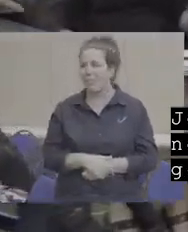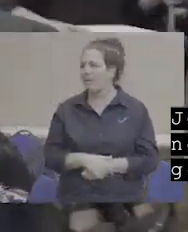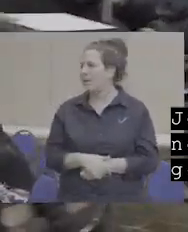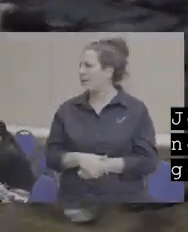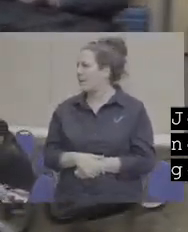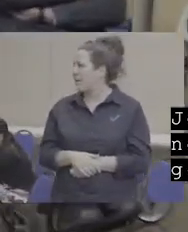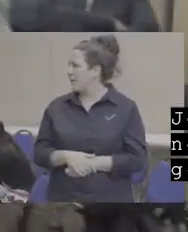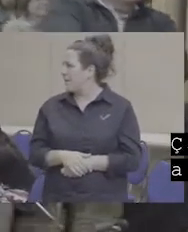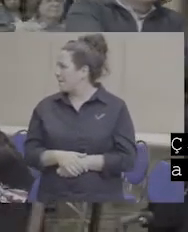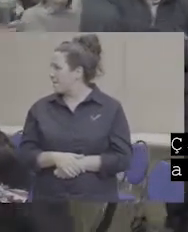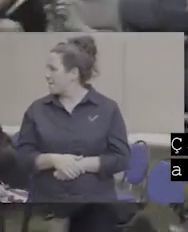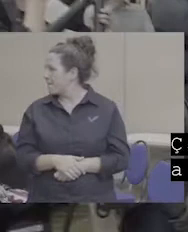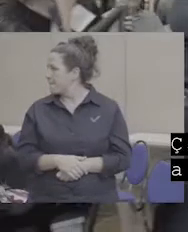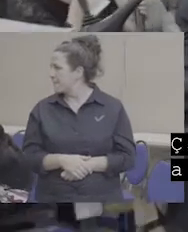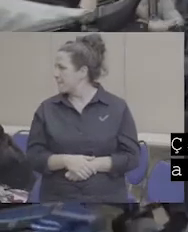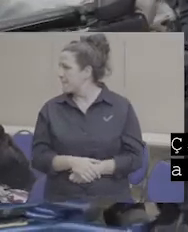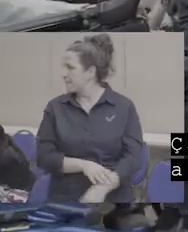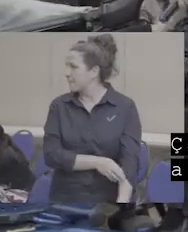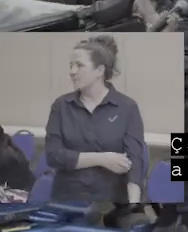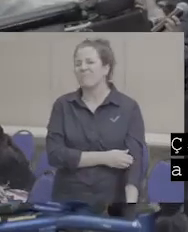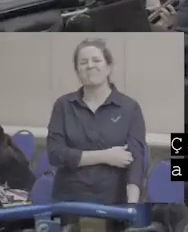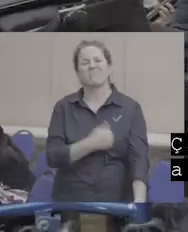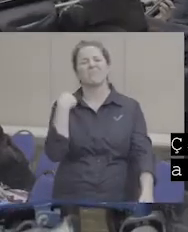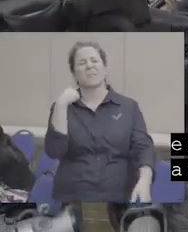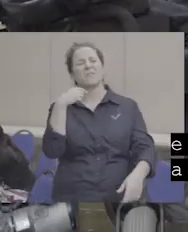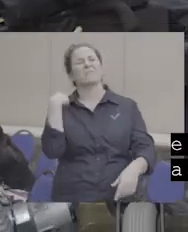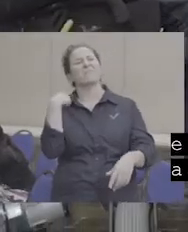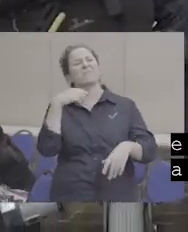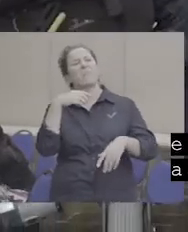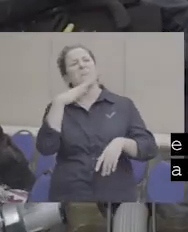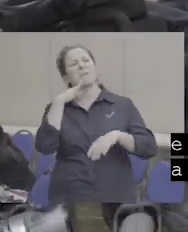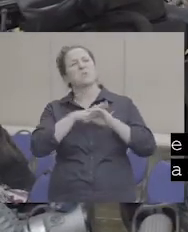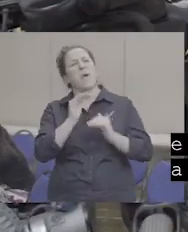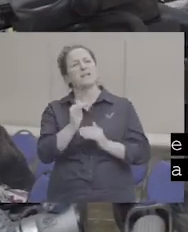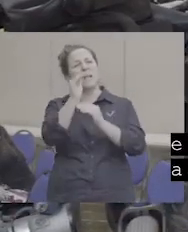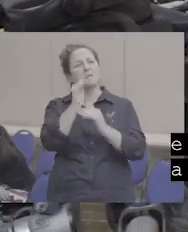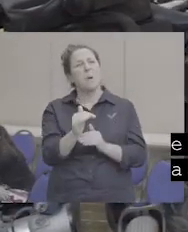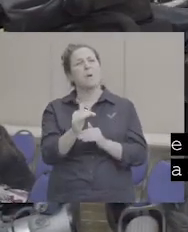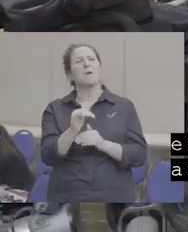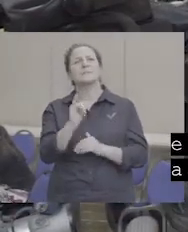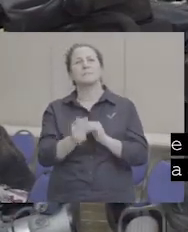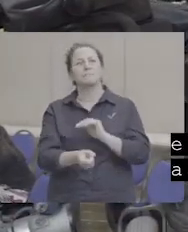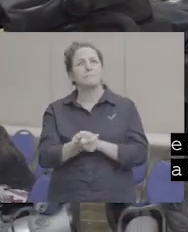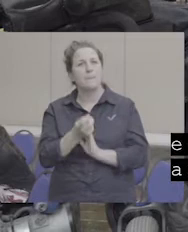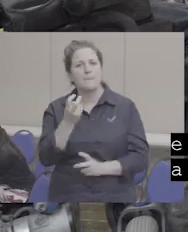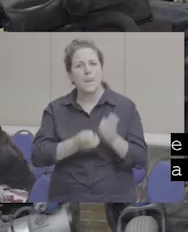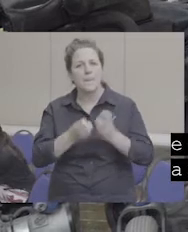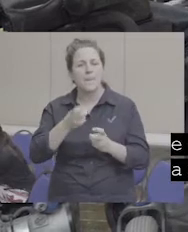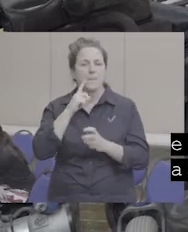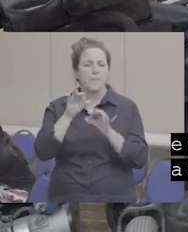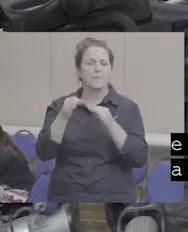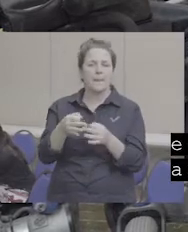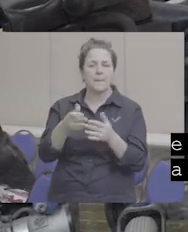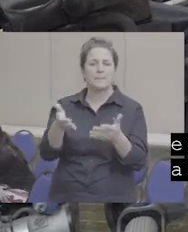Oui. Ça me faisait un peu penser, on a parlé des ascenseurs, puis aussi des problèmes qui peuvent arriver... pour